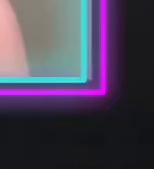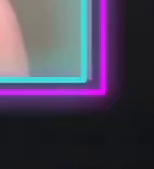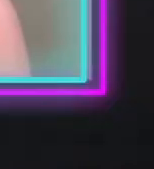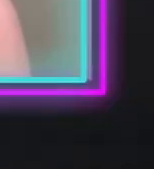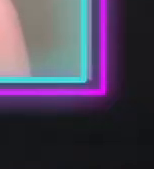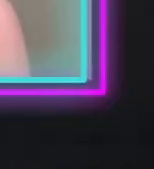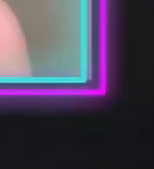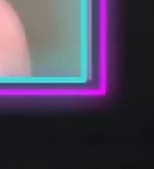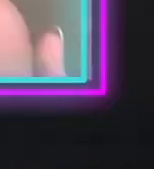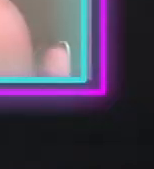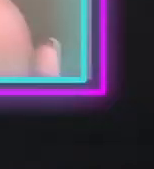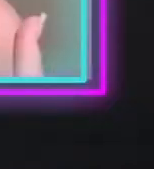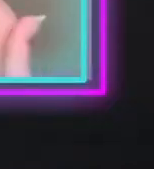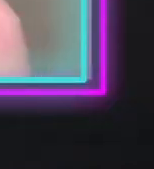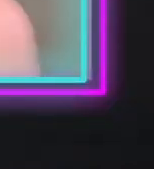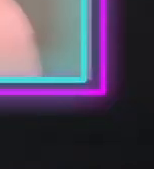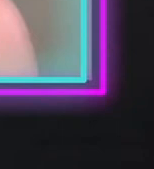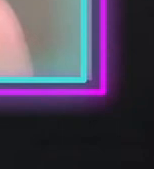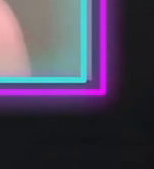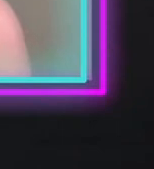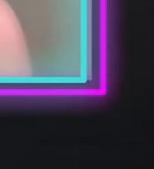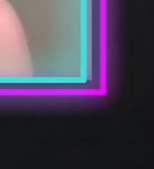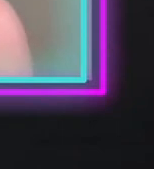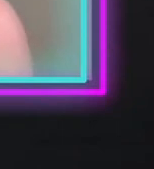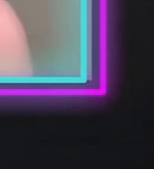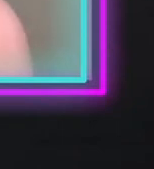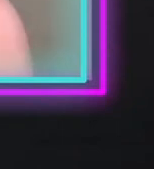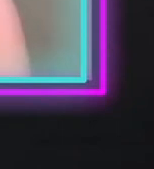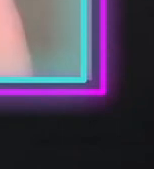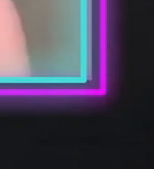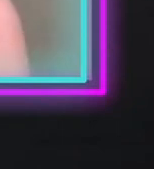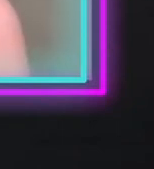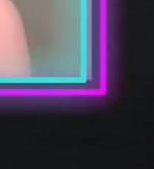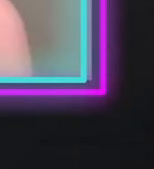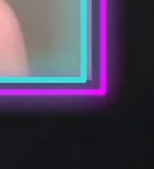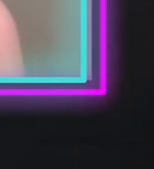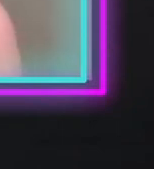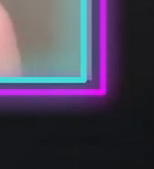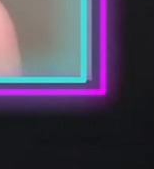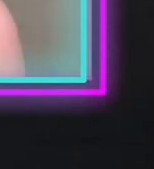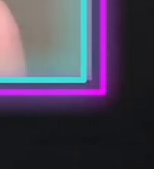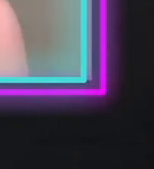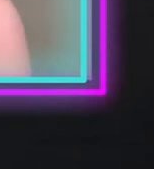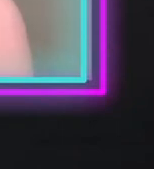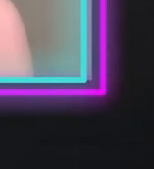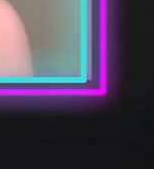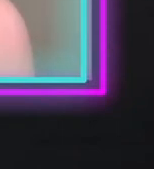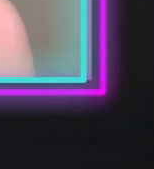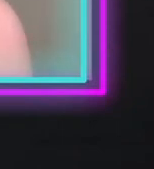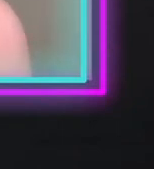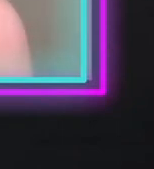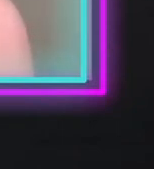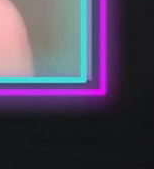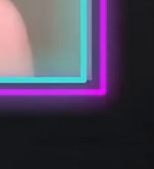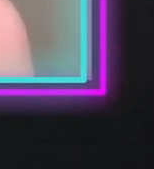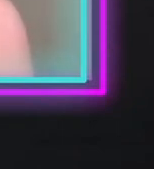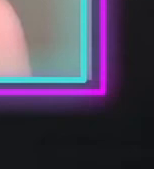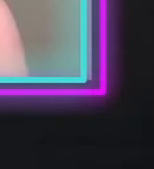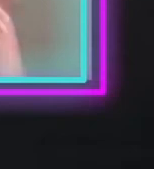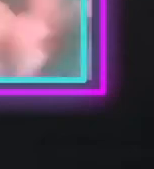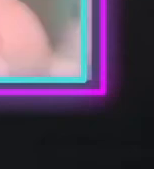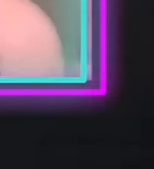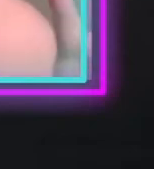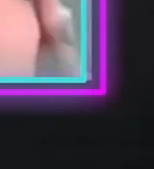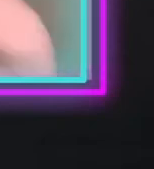na artista sila or anak po sila ng artista. And they're just really, really humble. Sila po yung una ko nakilalang